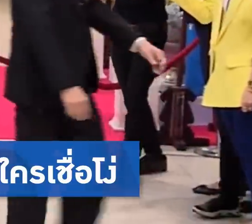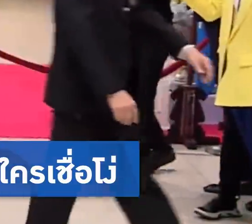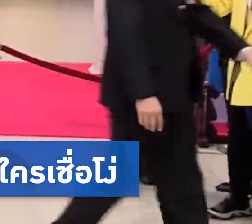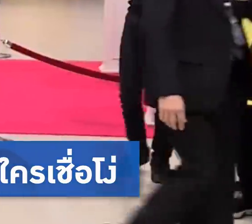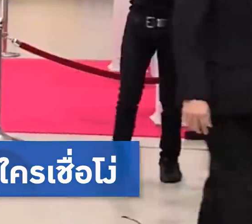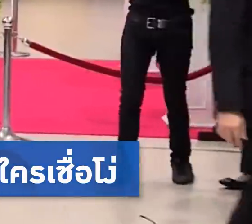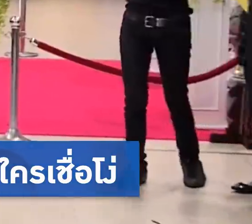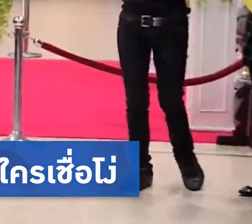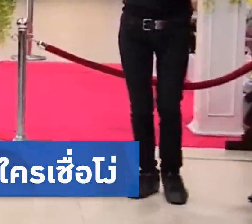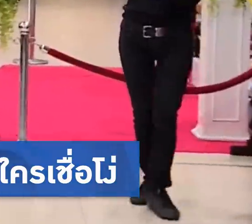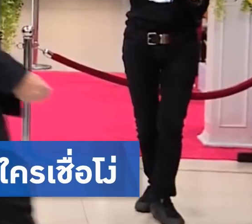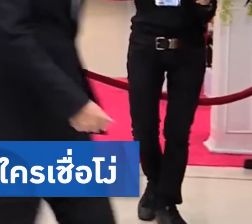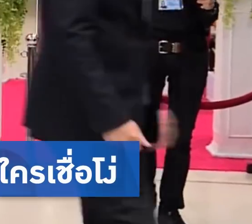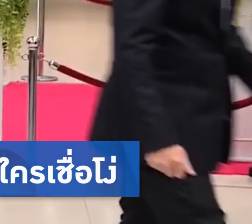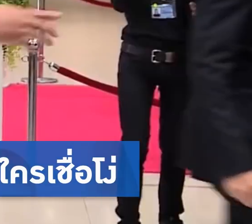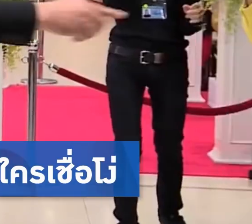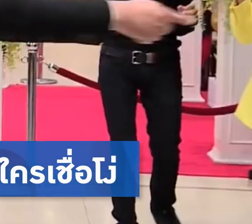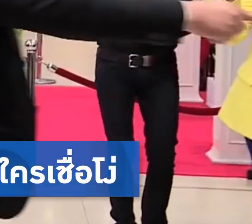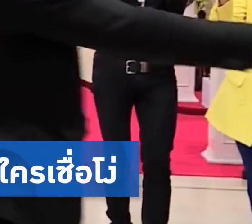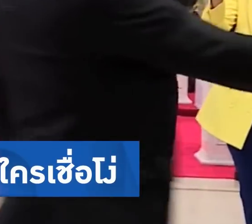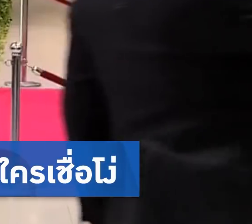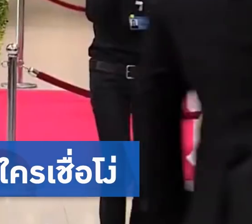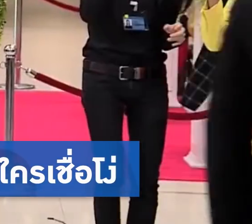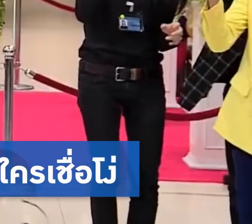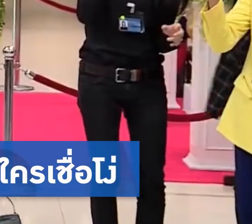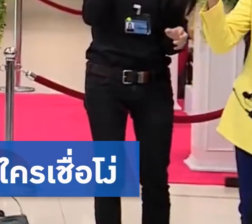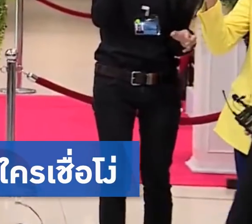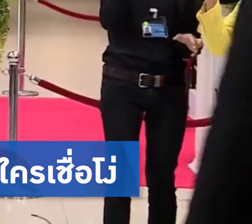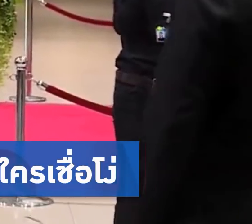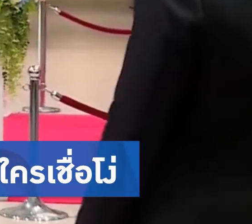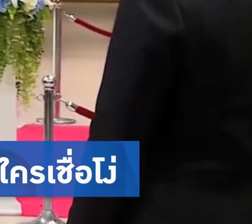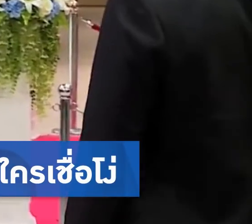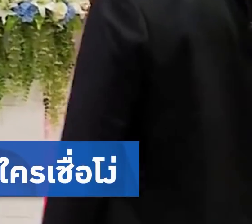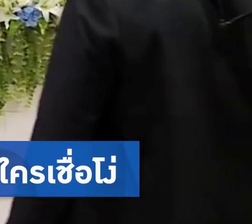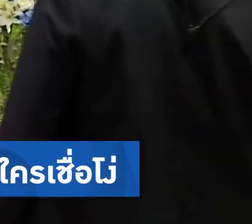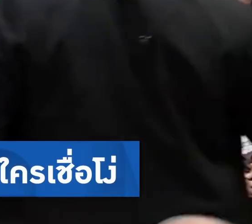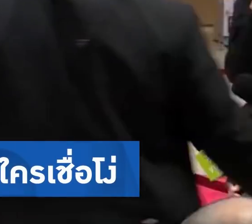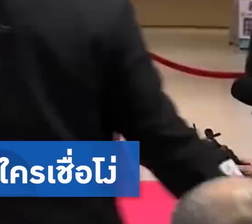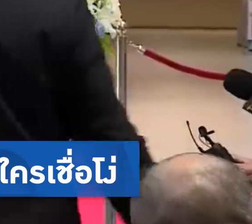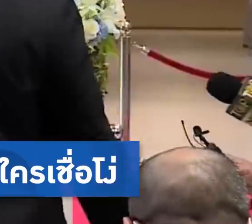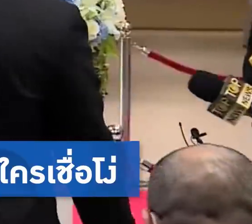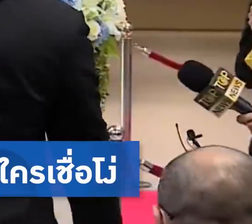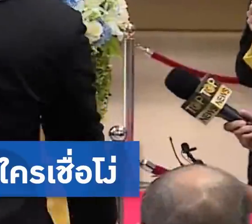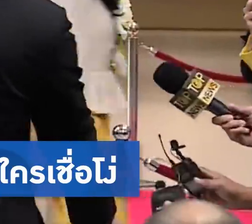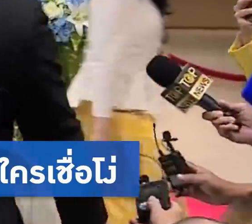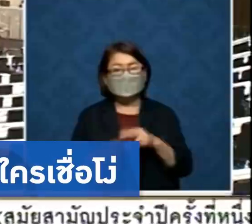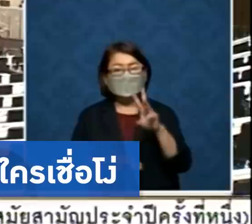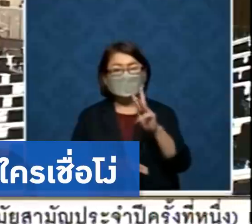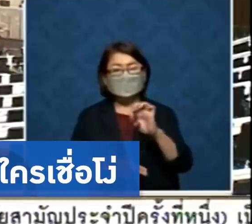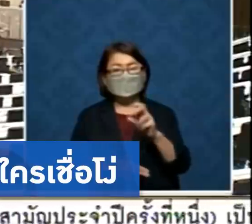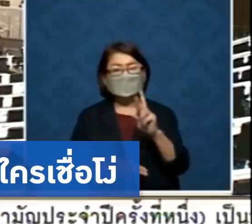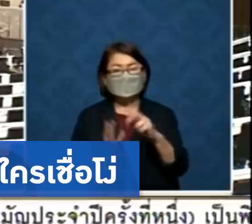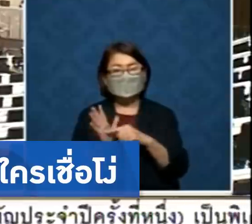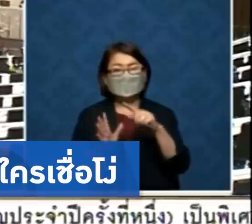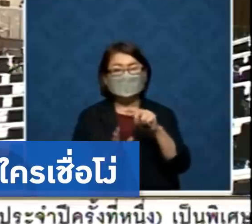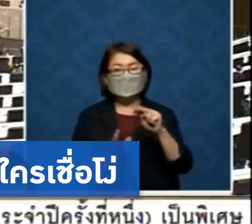เป็นวันที่2เช่นเดียวกันนะครับซึ่งสิ่งที่เกิดขึ้นในวันการอภิปรายวันแรกนั้นก็ถือว่าเป็นเรื่องที่ภาพลักษณ์